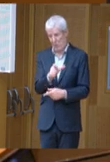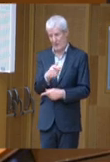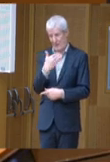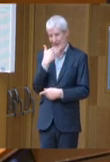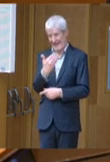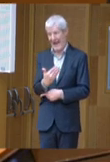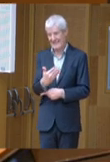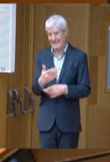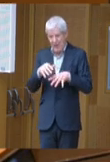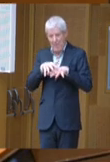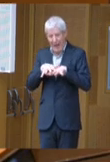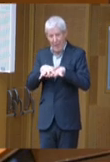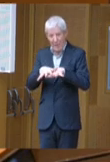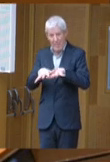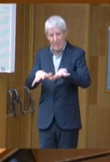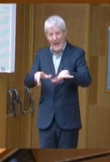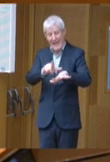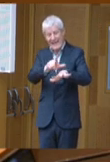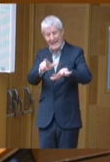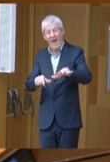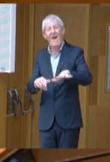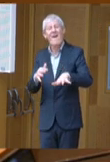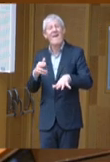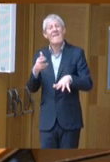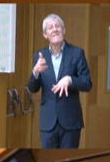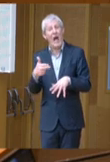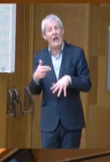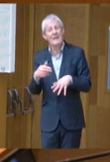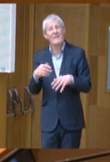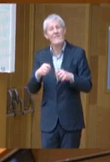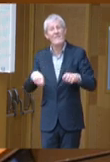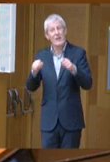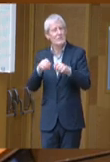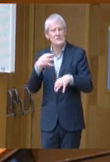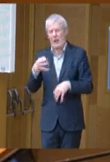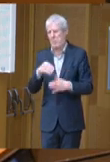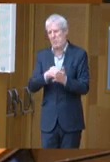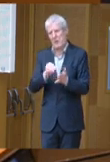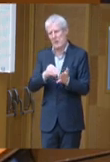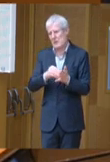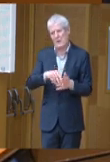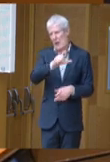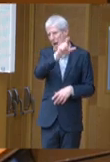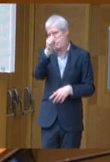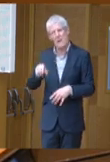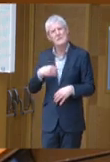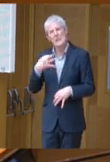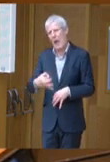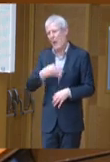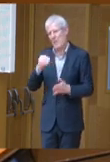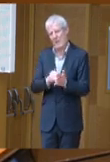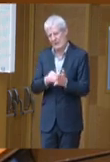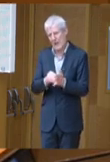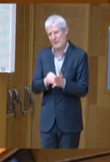nostra ramificazione territoriale, perché Fund e FISH sono presenti su tutto il territorio nazionale, naturalmente sempre con